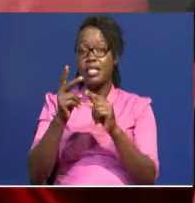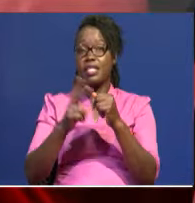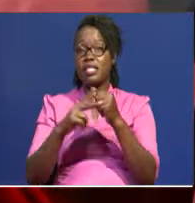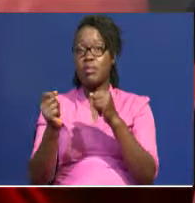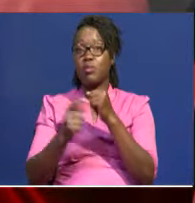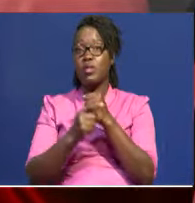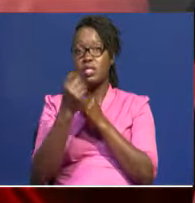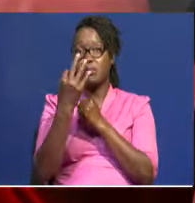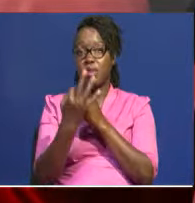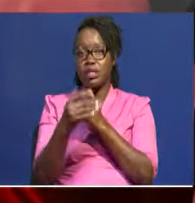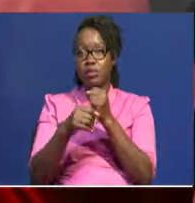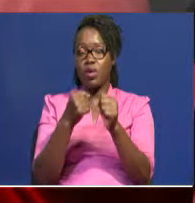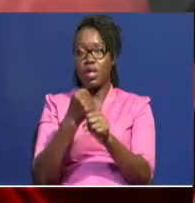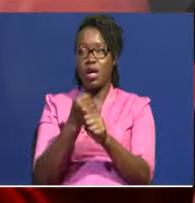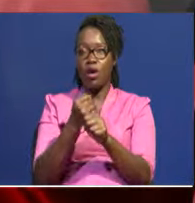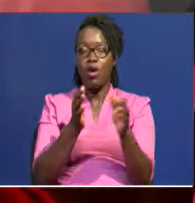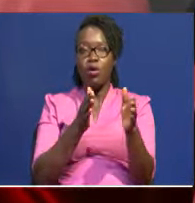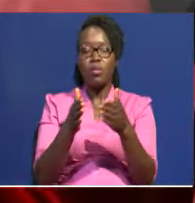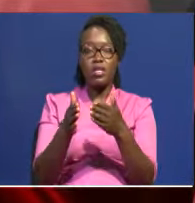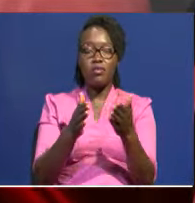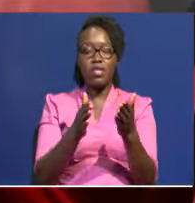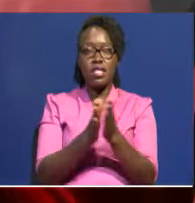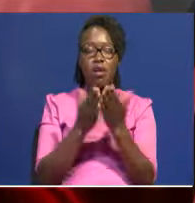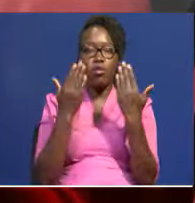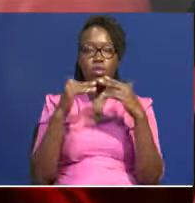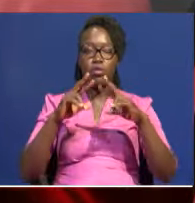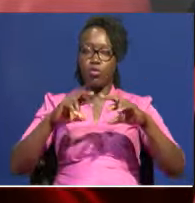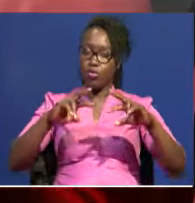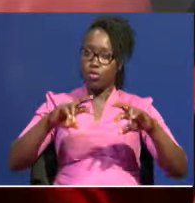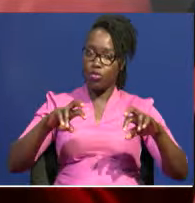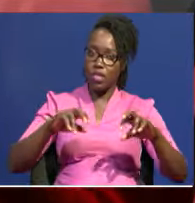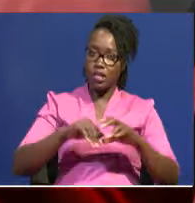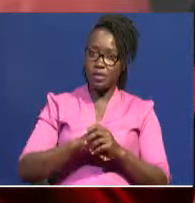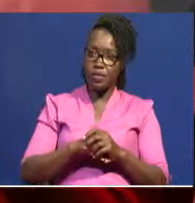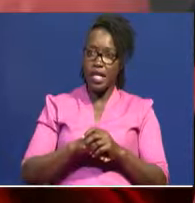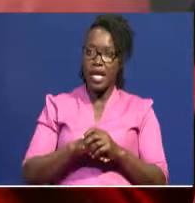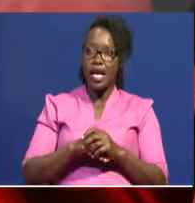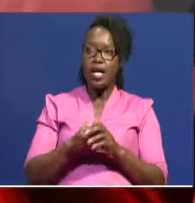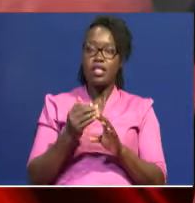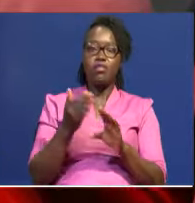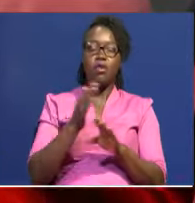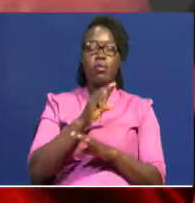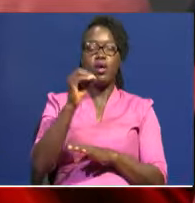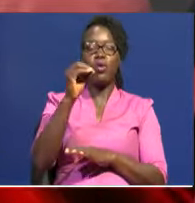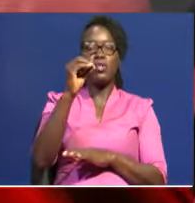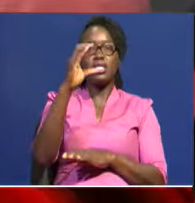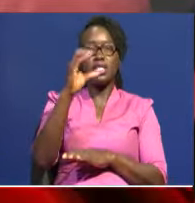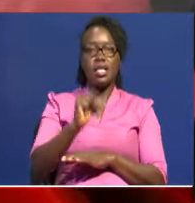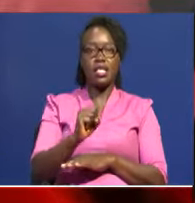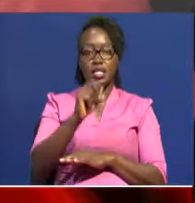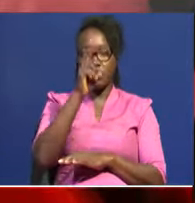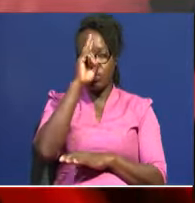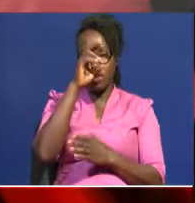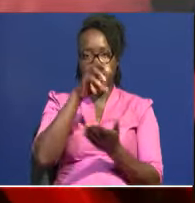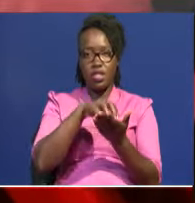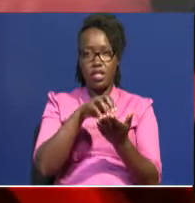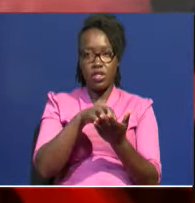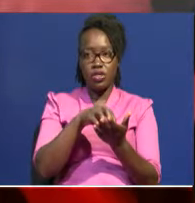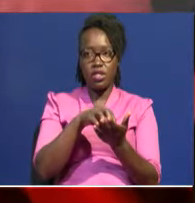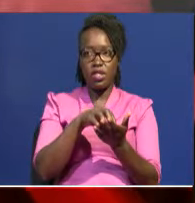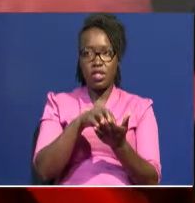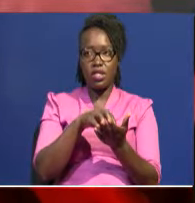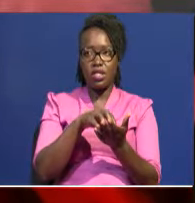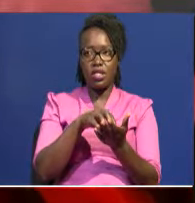Machi mwaka huu ili kutoa nafasi ya kukamilishwa kwa uchunguzi. Aliyekuwa OCS wa kituo cha polisi cha